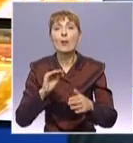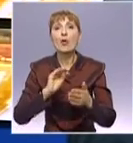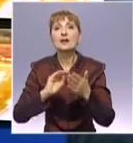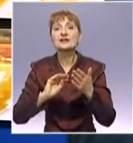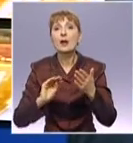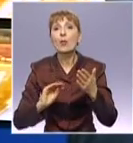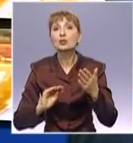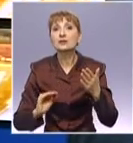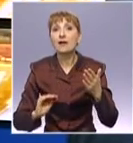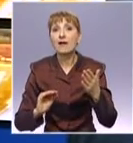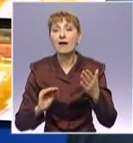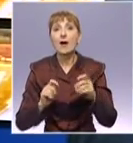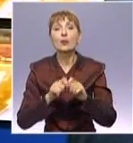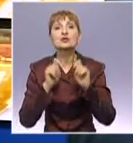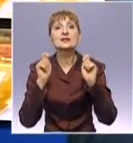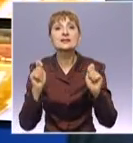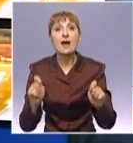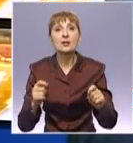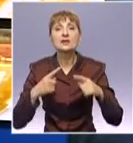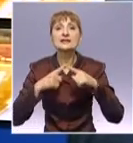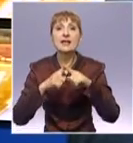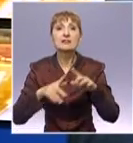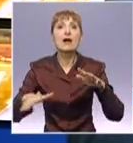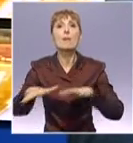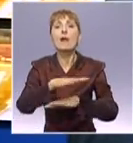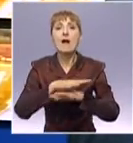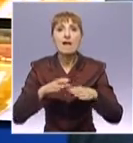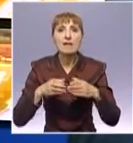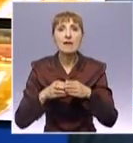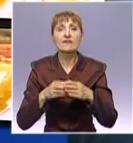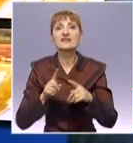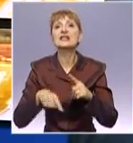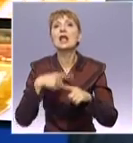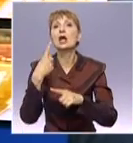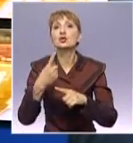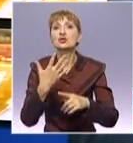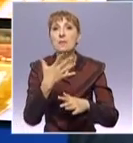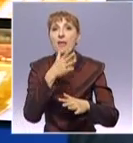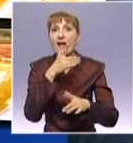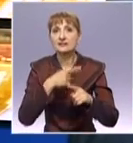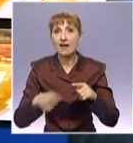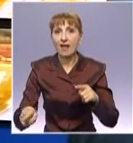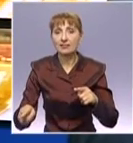разработке, по созданию технопарков в следующей пятилетке, а также